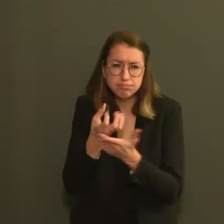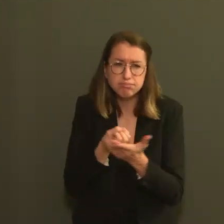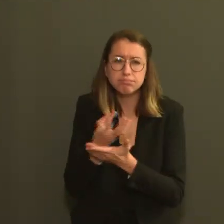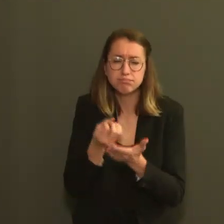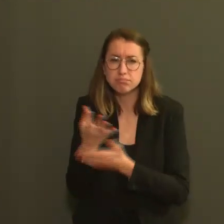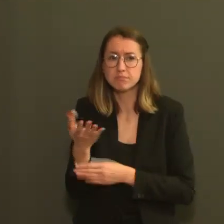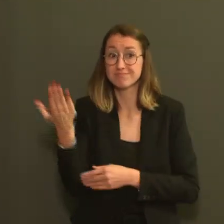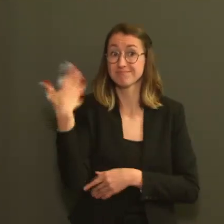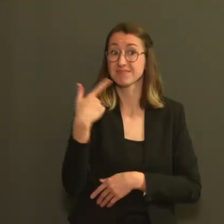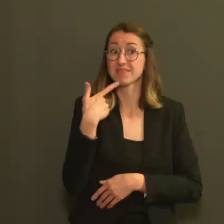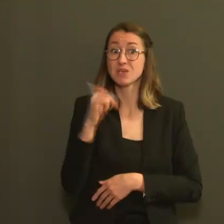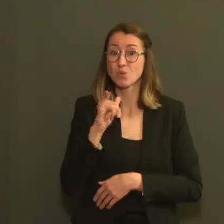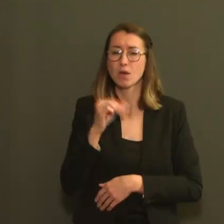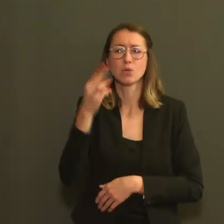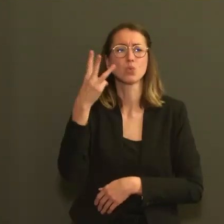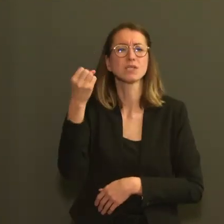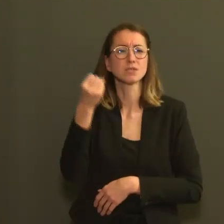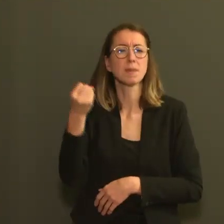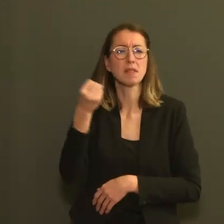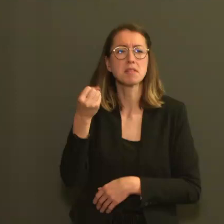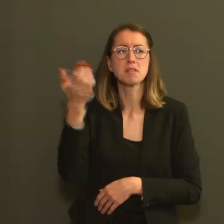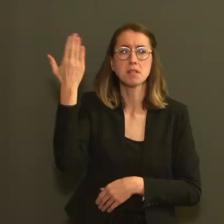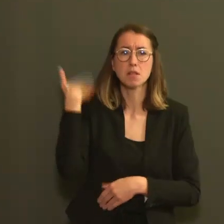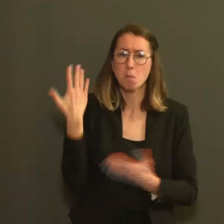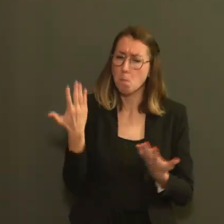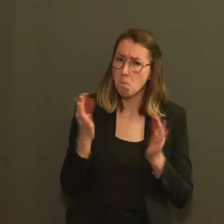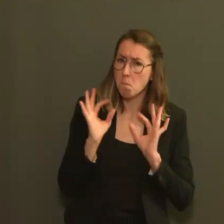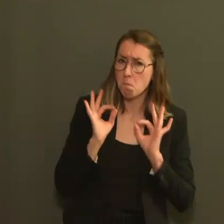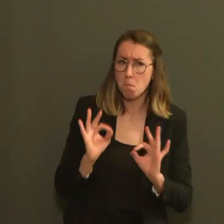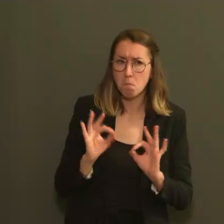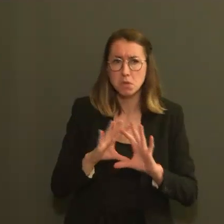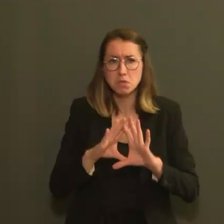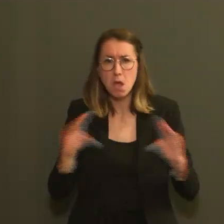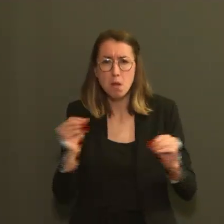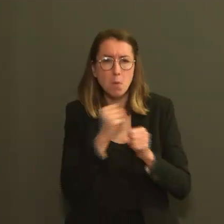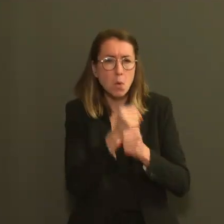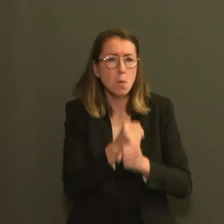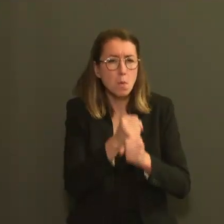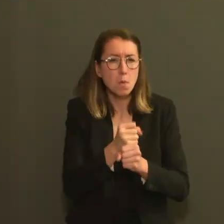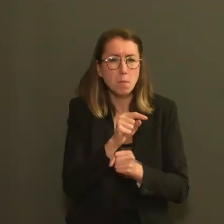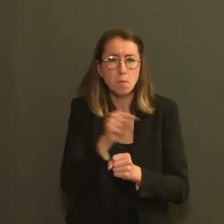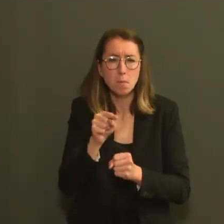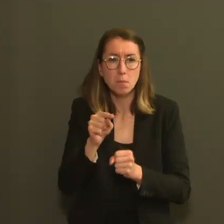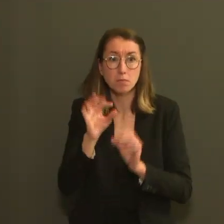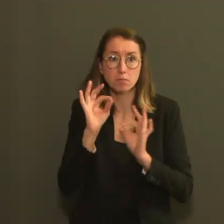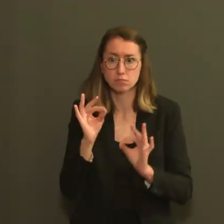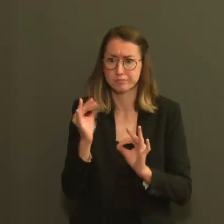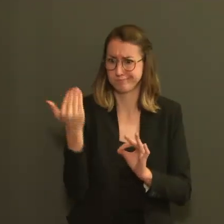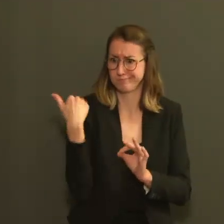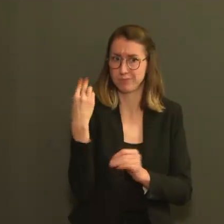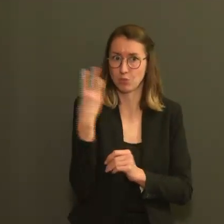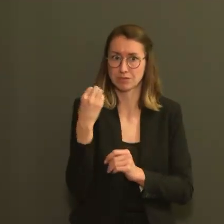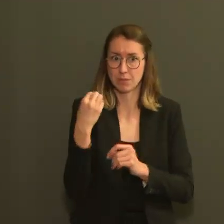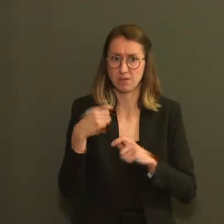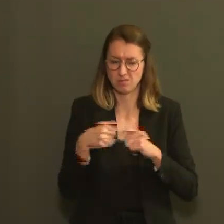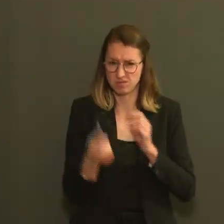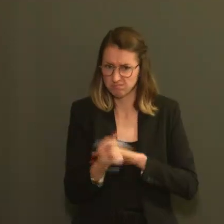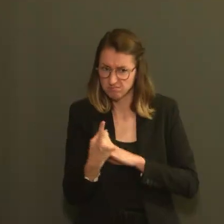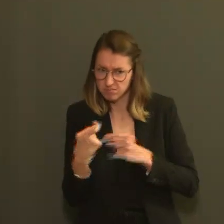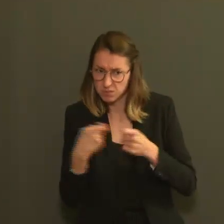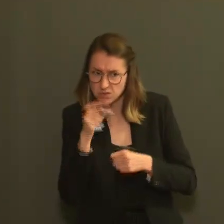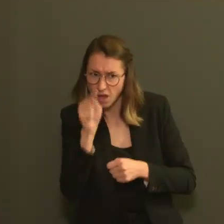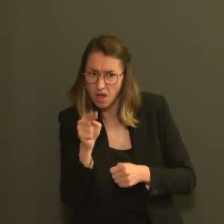tout était calme et que depuis 3 semaines, progressivement, d'abord à Bruxelles, puis en Wallonie et un peu plus tard en Flandre,